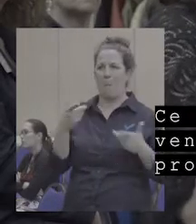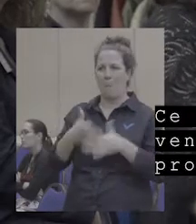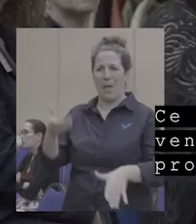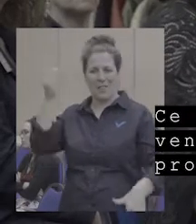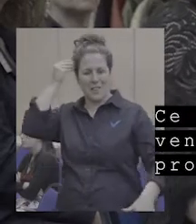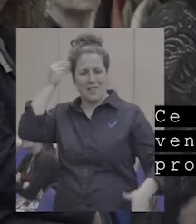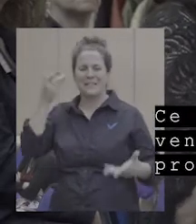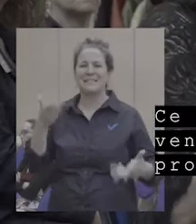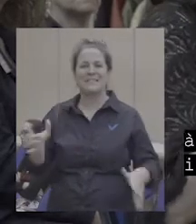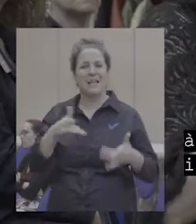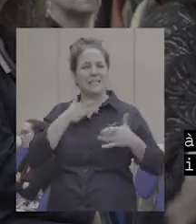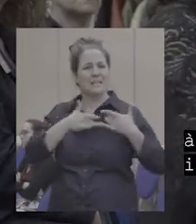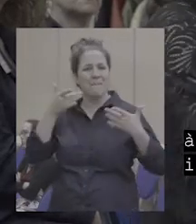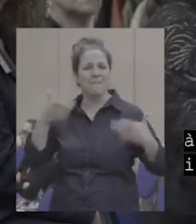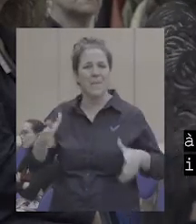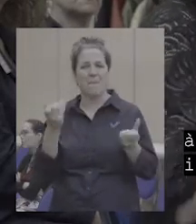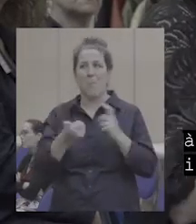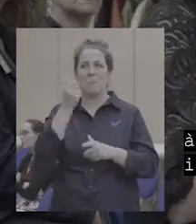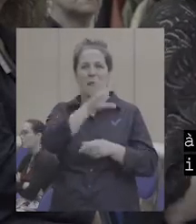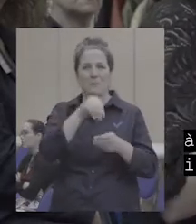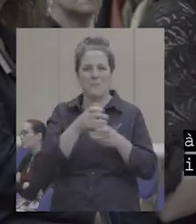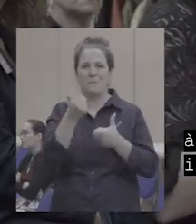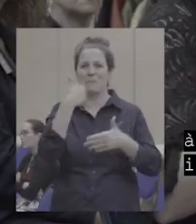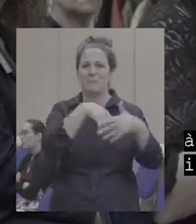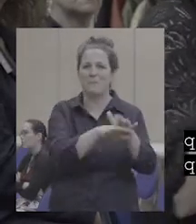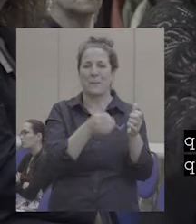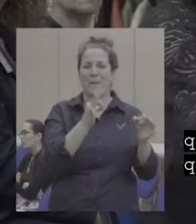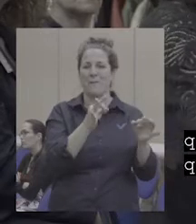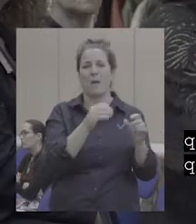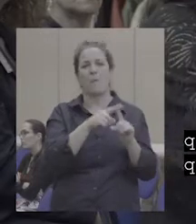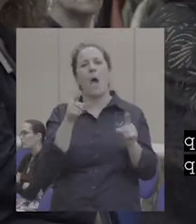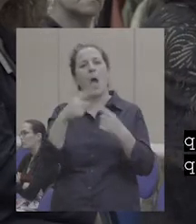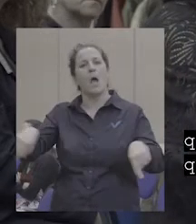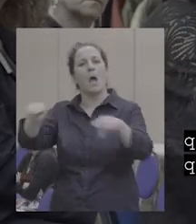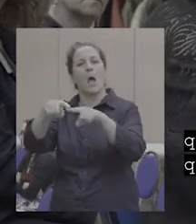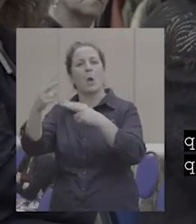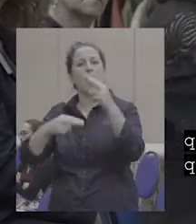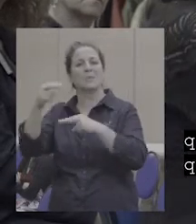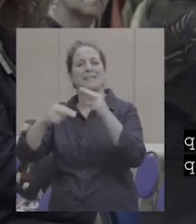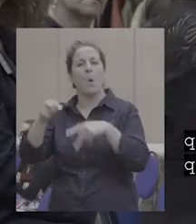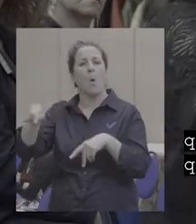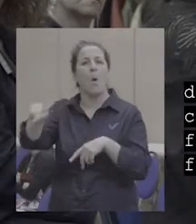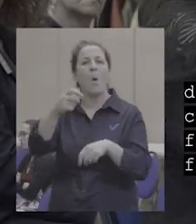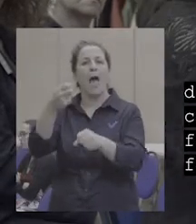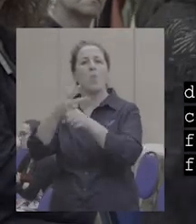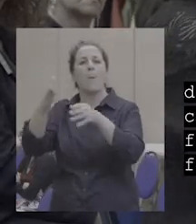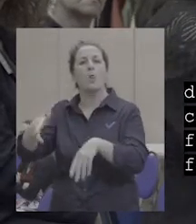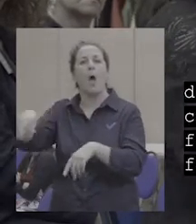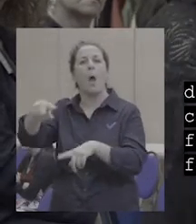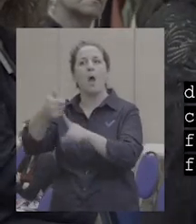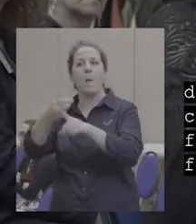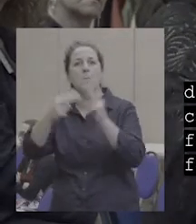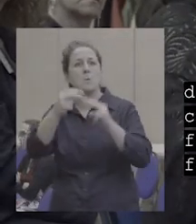la table probablement à rendre les milieux plus inclusifs, mais quand on arrive dans le quotidien d'un entrepreneur